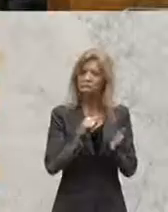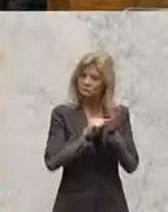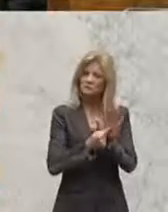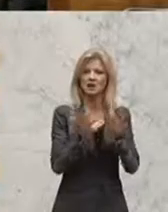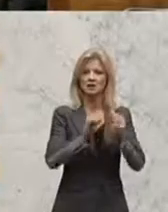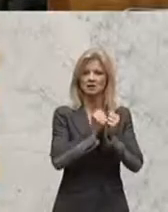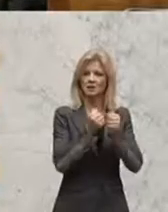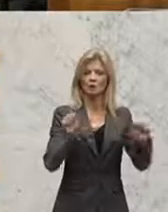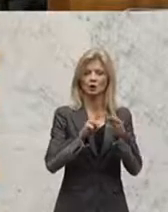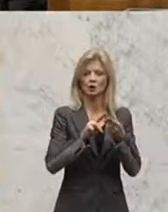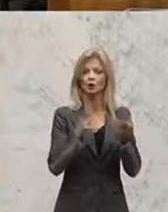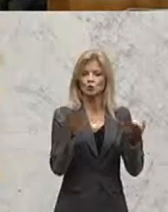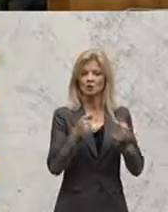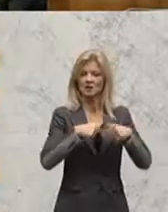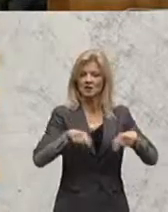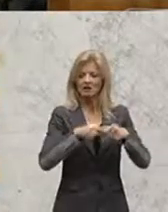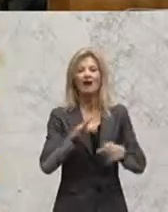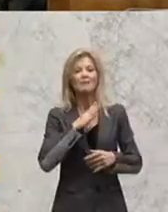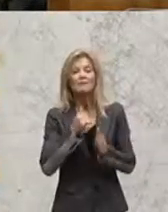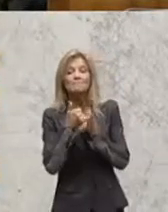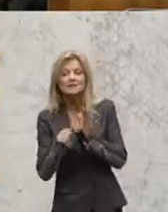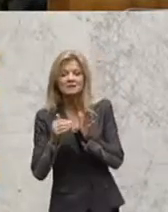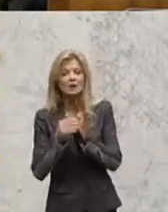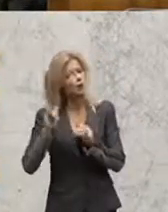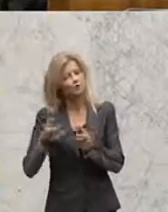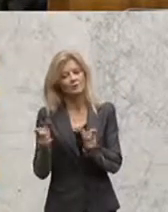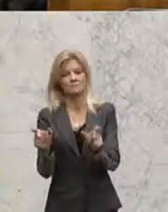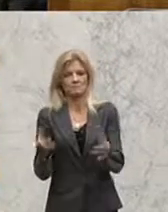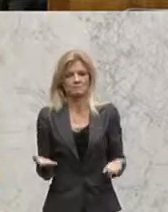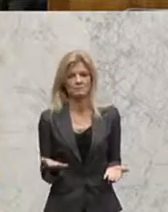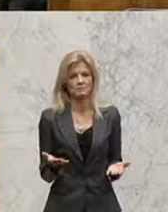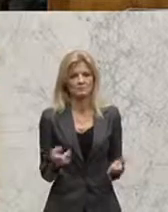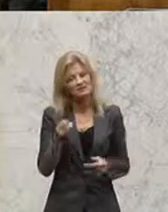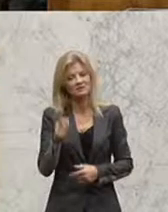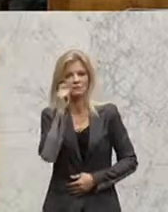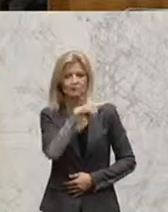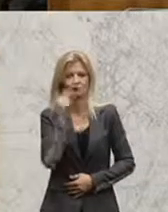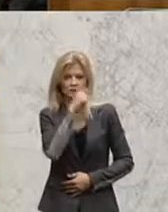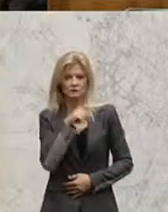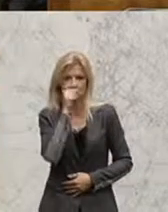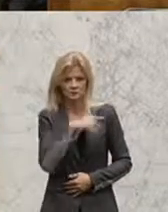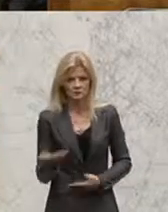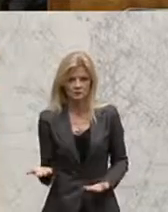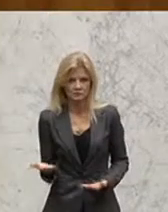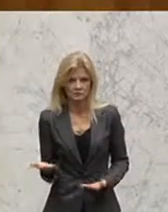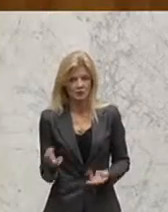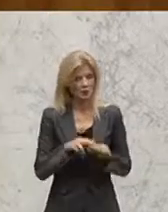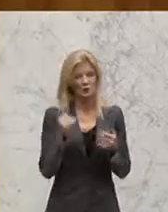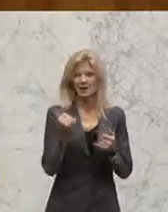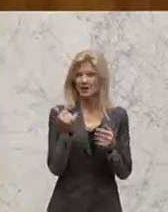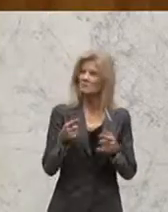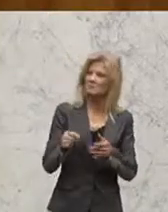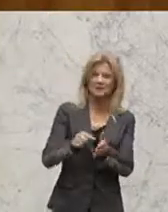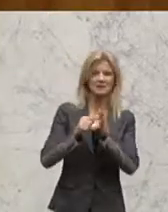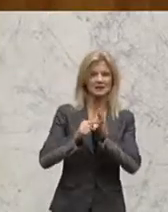den Missbrauch muss man abstecken. Und genau da ist man säumig. Und da versucht man immer wieder, entgegen der Fakten andere Bilder zu erzeugen.